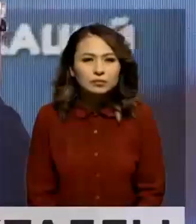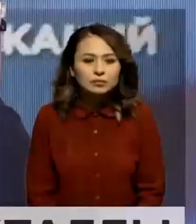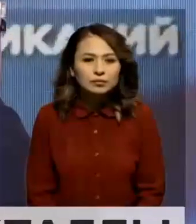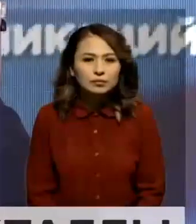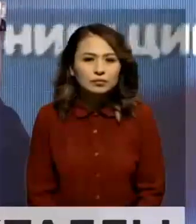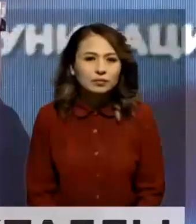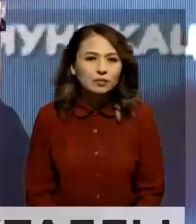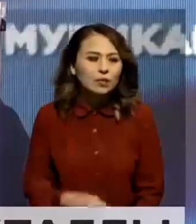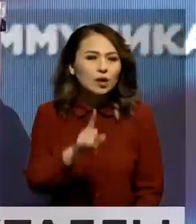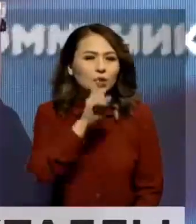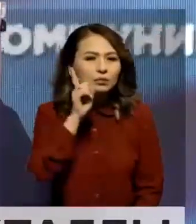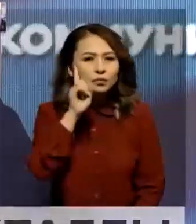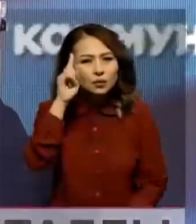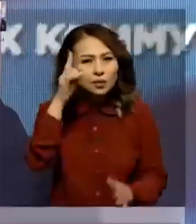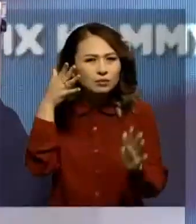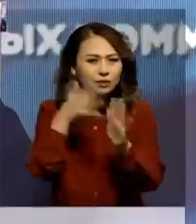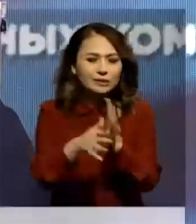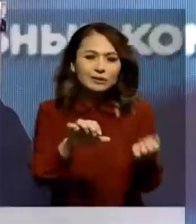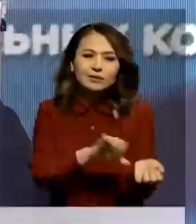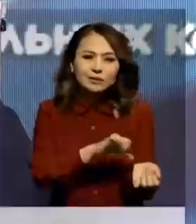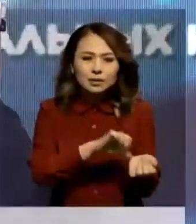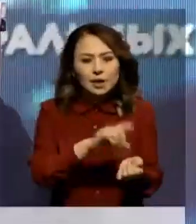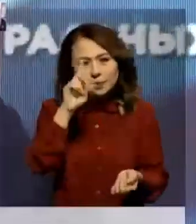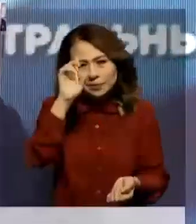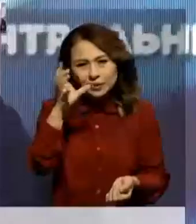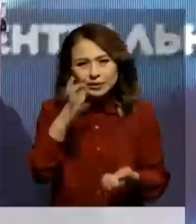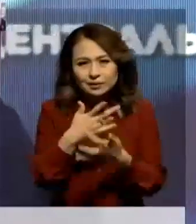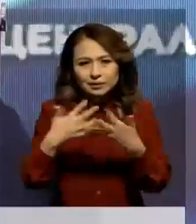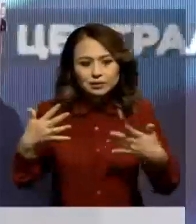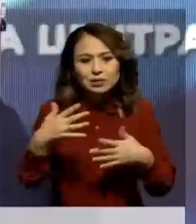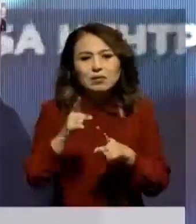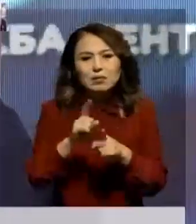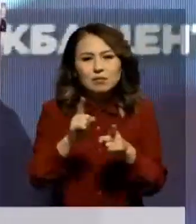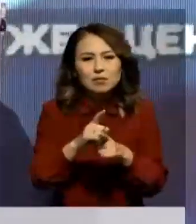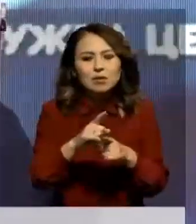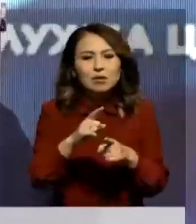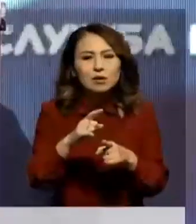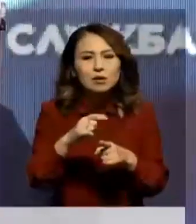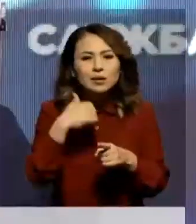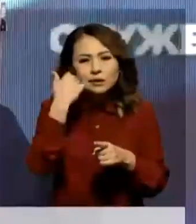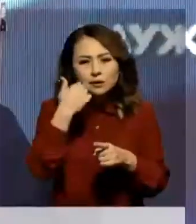Жастардың санасына ұлайтын есірткі, психотроп заттарды, порнография, қатыгездік мен